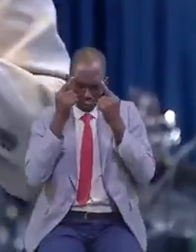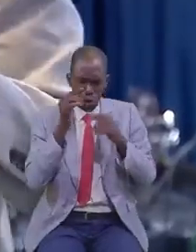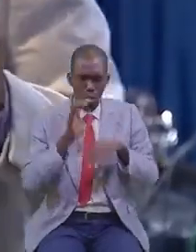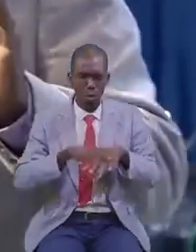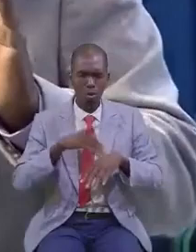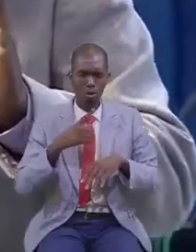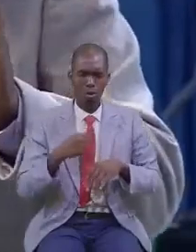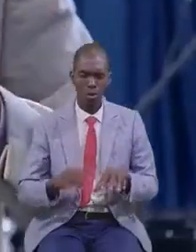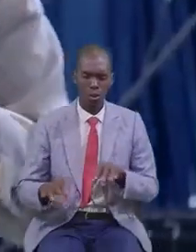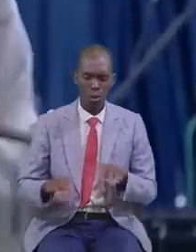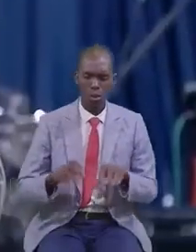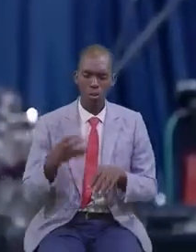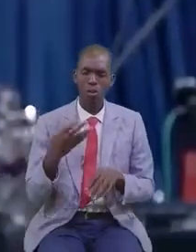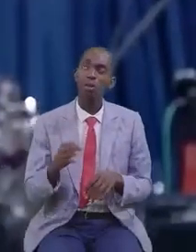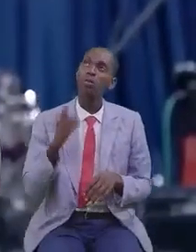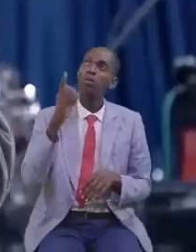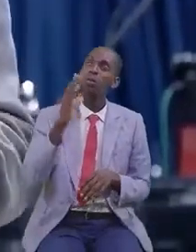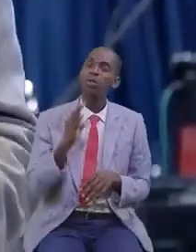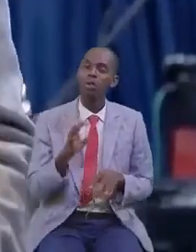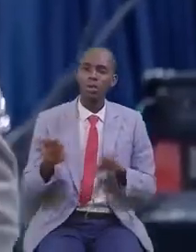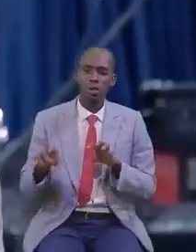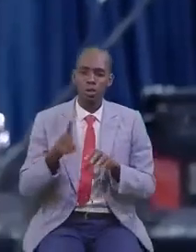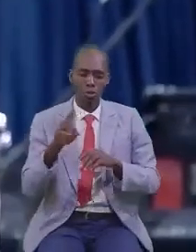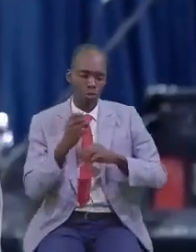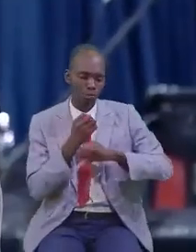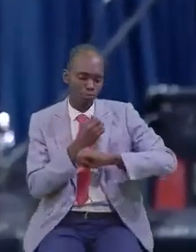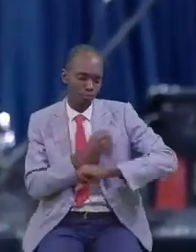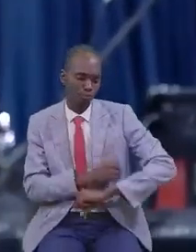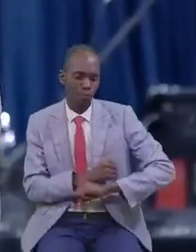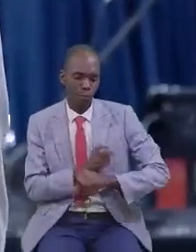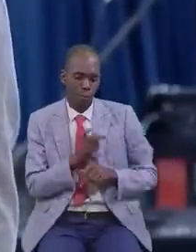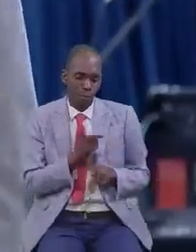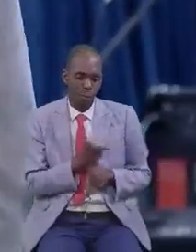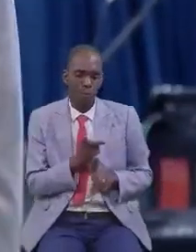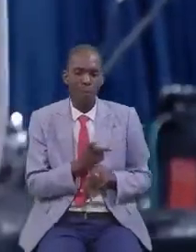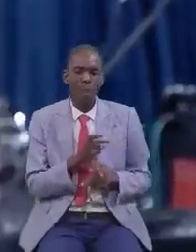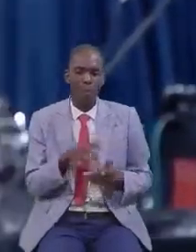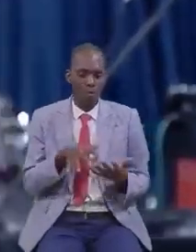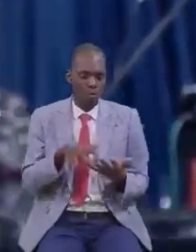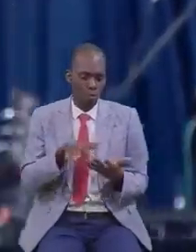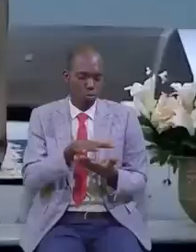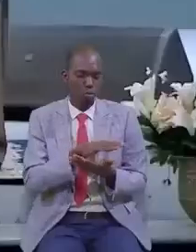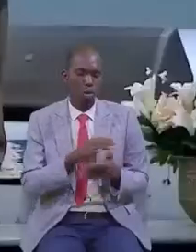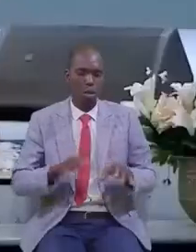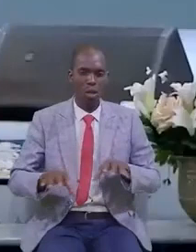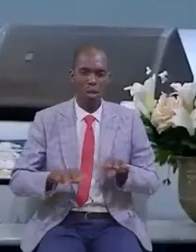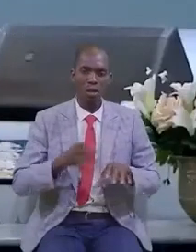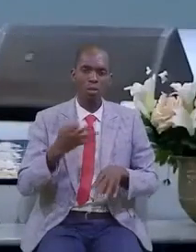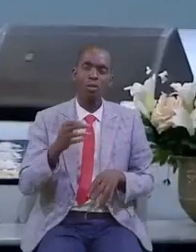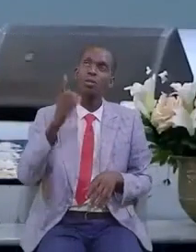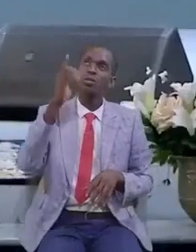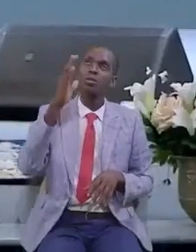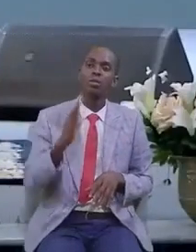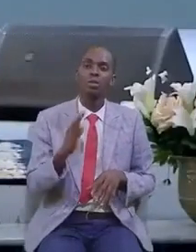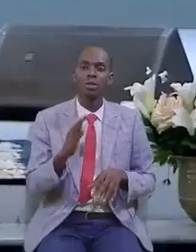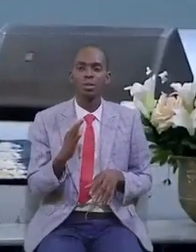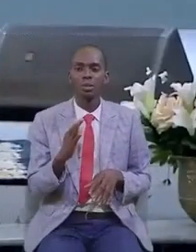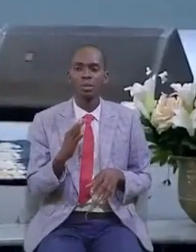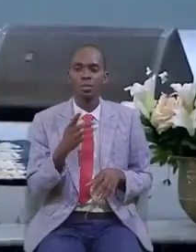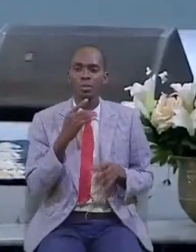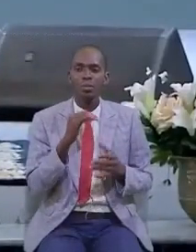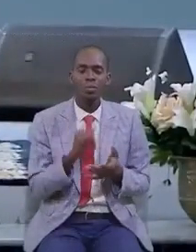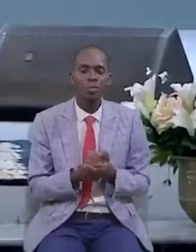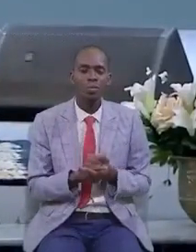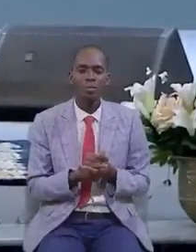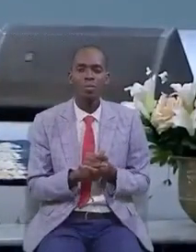మీరు ధ్యానం చేస్తున్నారా? Do you protect and preserve those acts? ఆ చర్యలన్నీ మీరు భద్రం చేసుకుని మీ హృదయంలో నిలుపుకున్నారా? As holy to